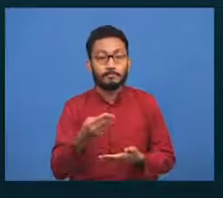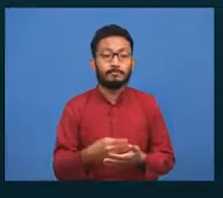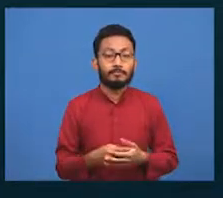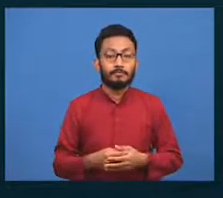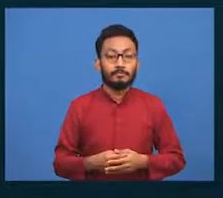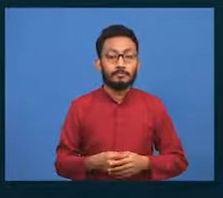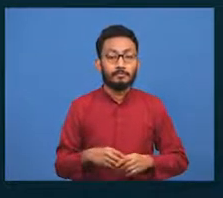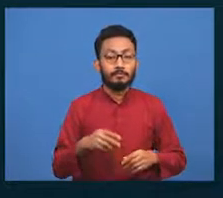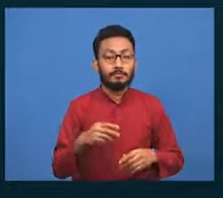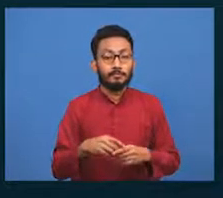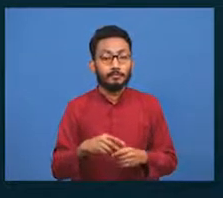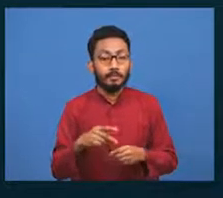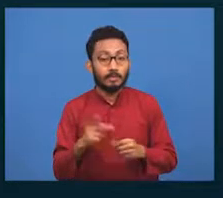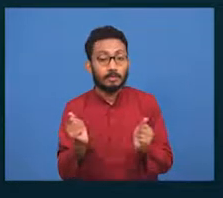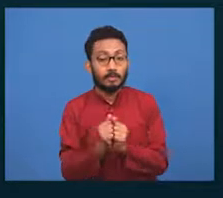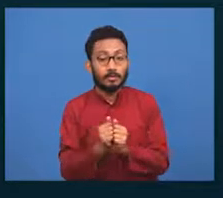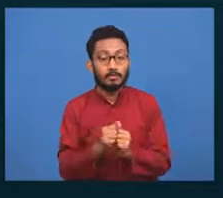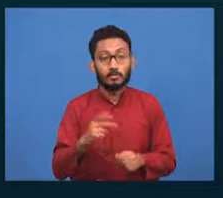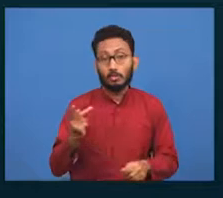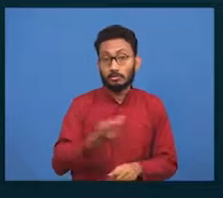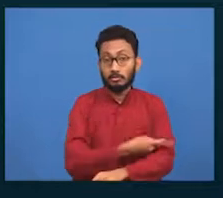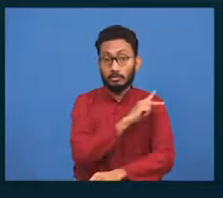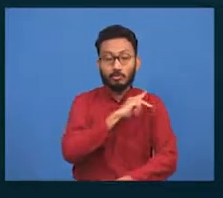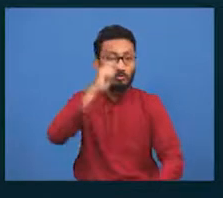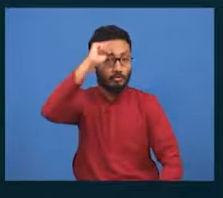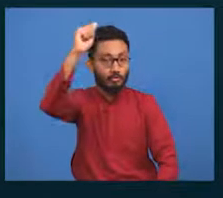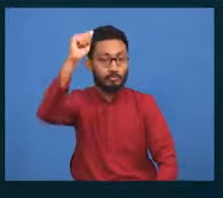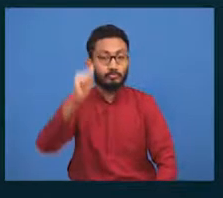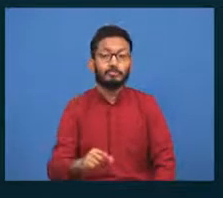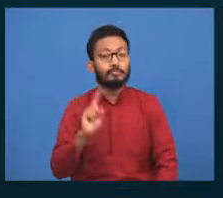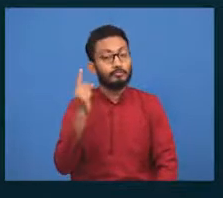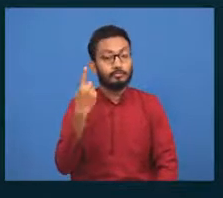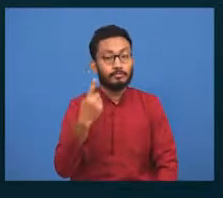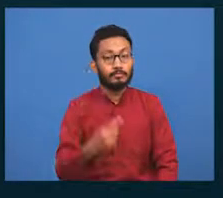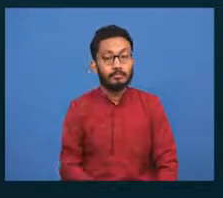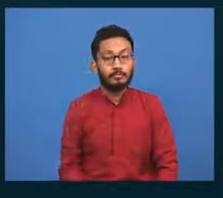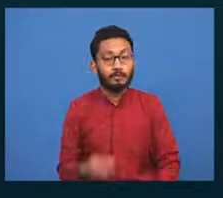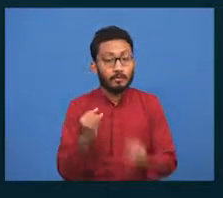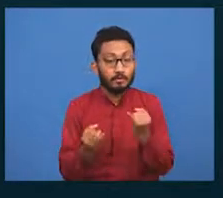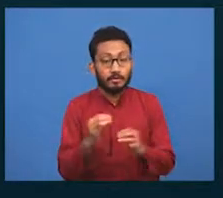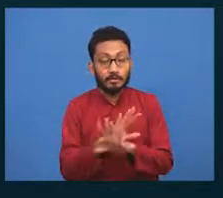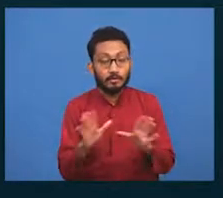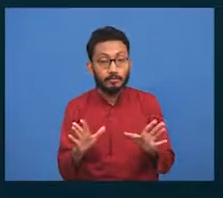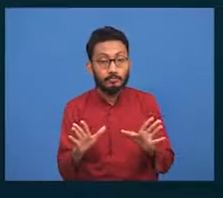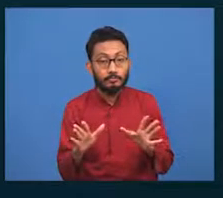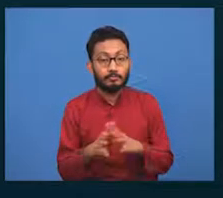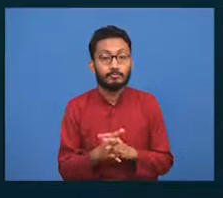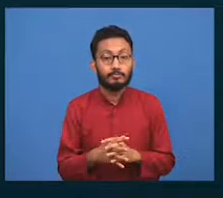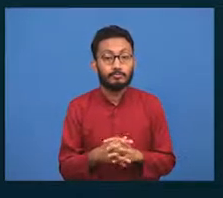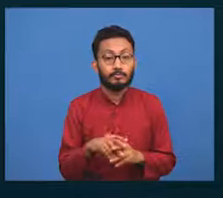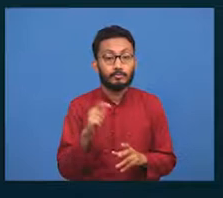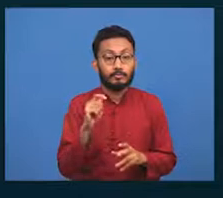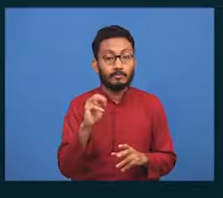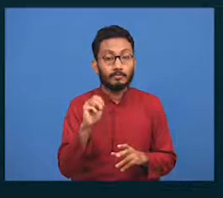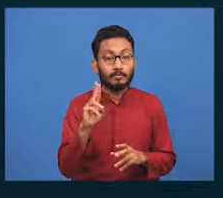Allah Subhanahu Wa Taala. Jika dia hendak menebus kembali dirinya dengan segala jenis tebusan,